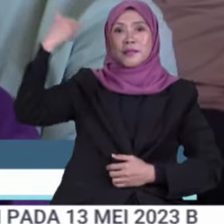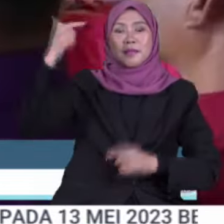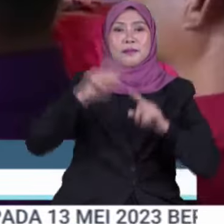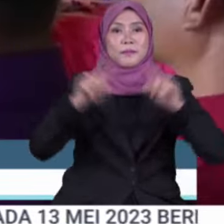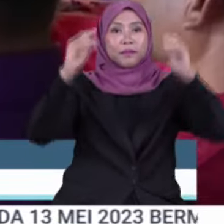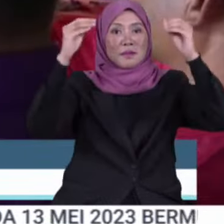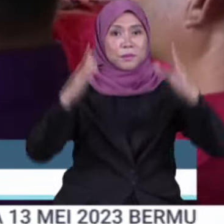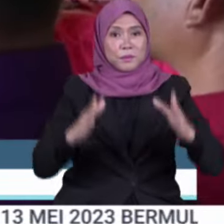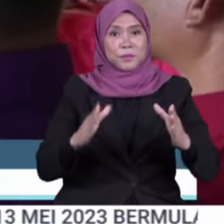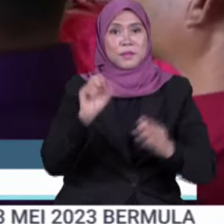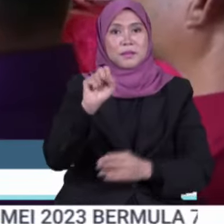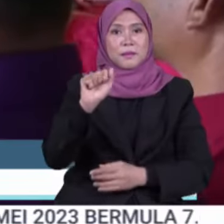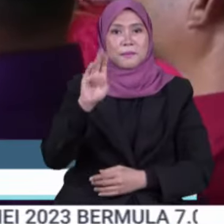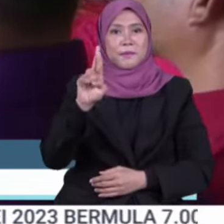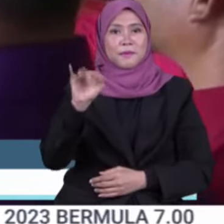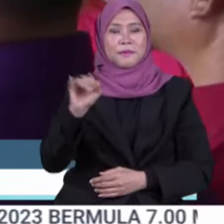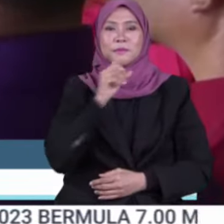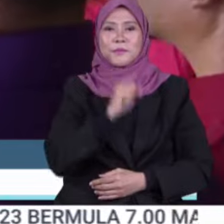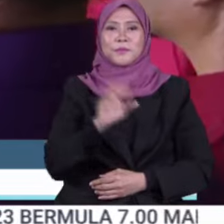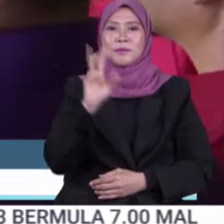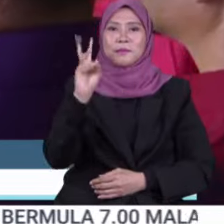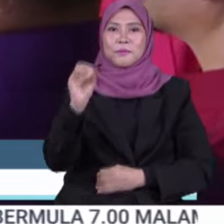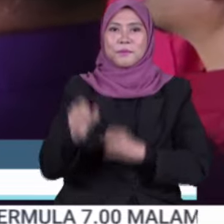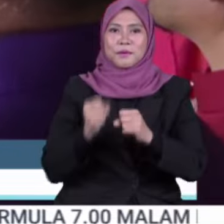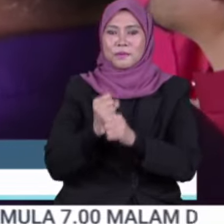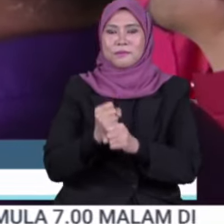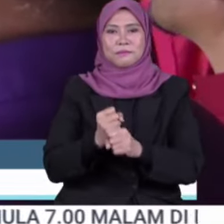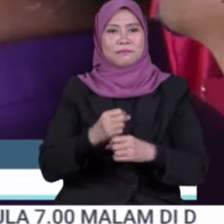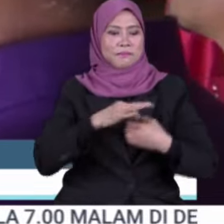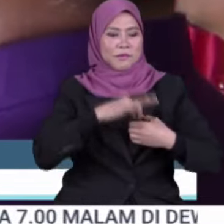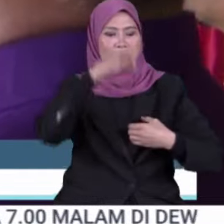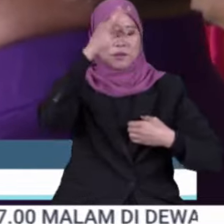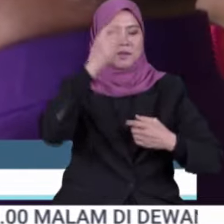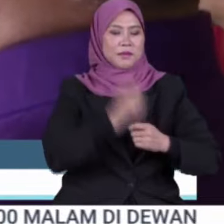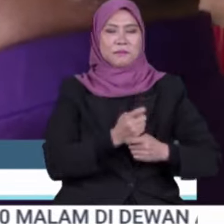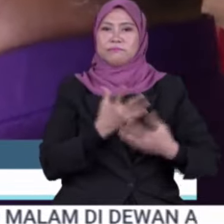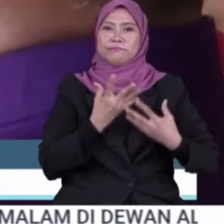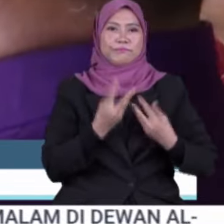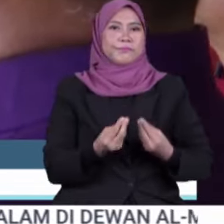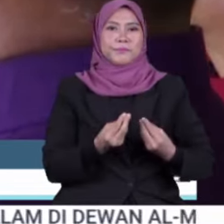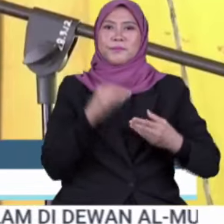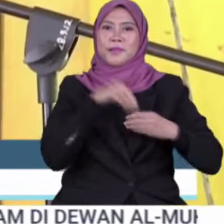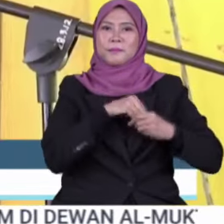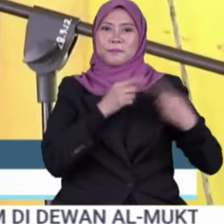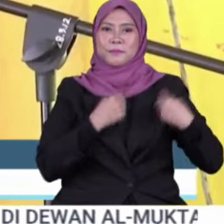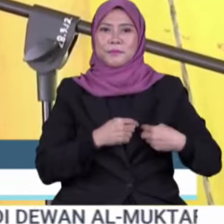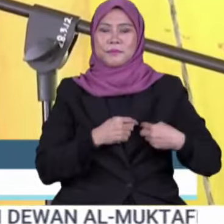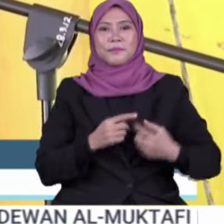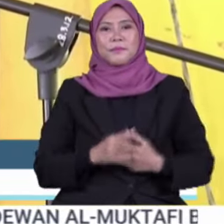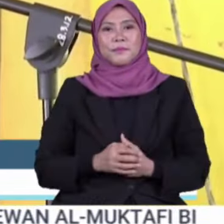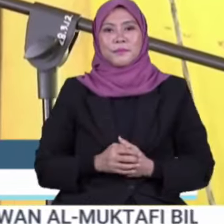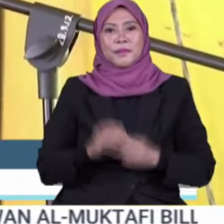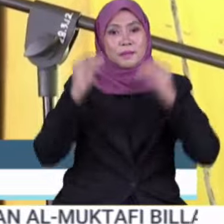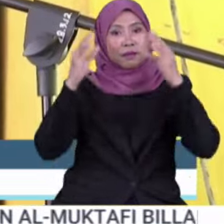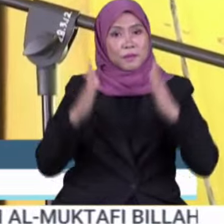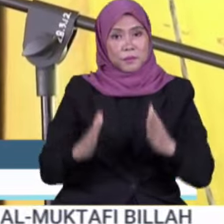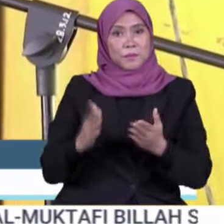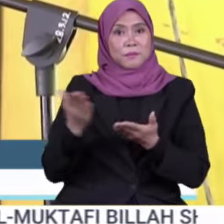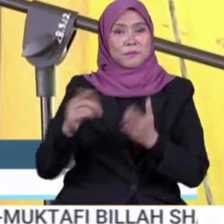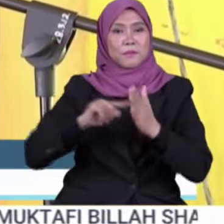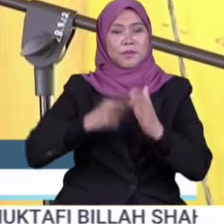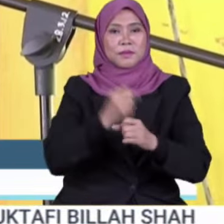Sadli Abdullah, 60 tahun, jiwa sebagai pendidik kekal sebati di dalam jiwanya. Cikgu Sadli memulakan kerjaya